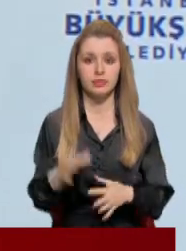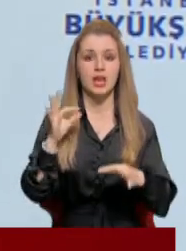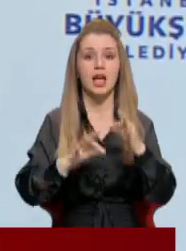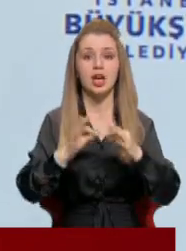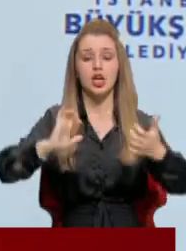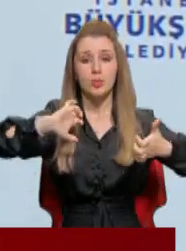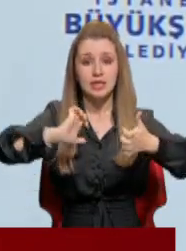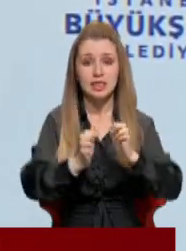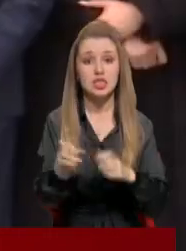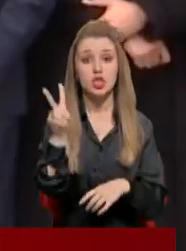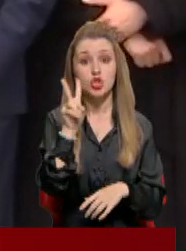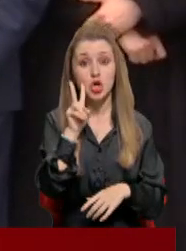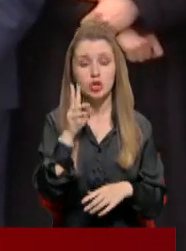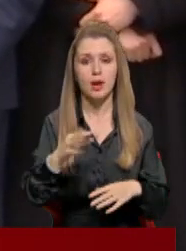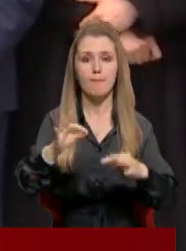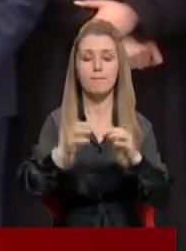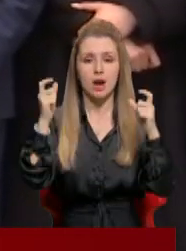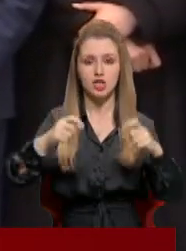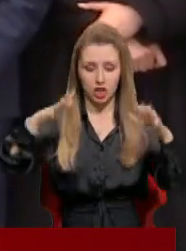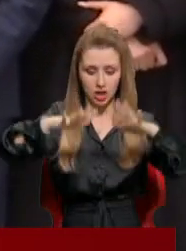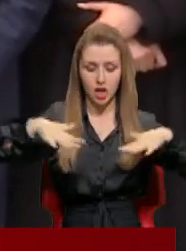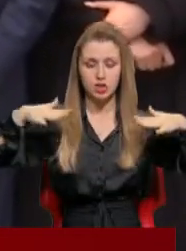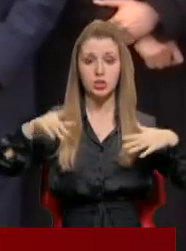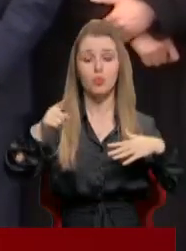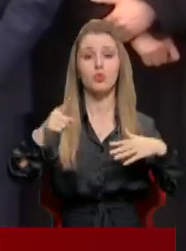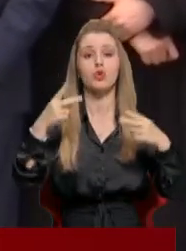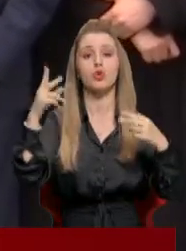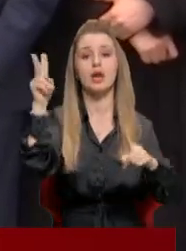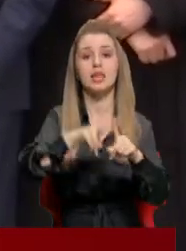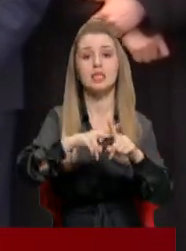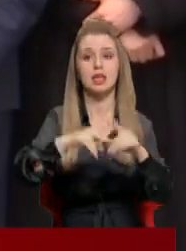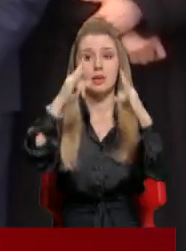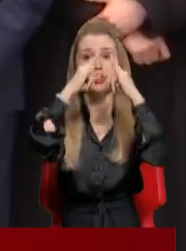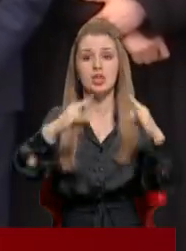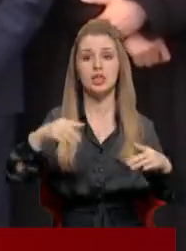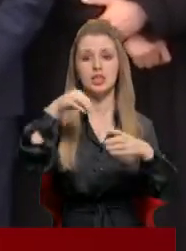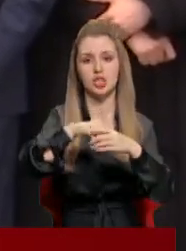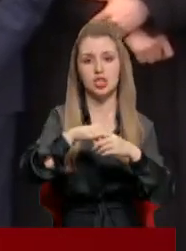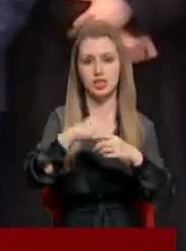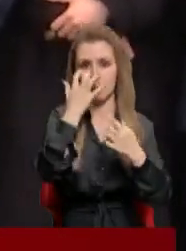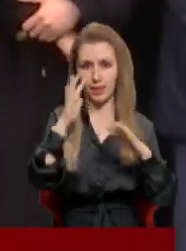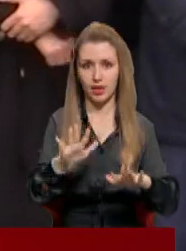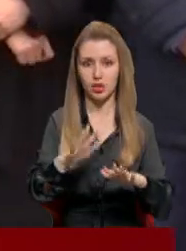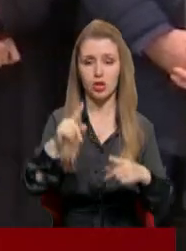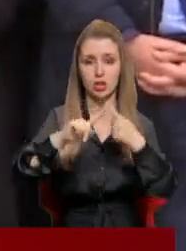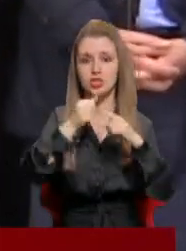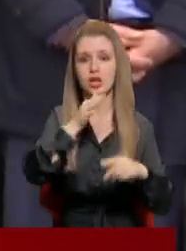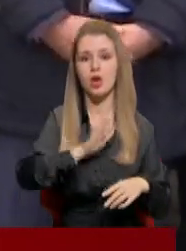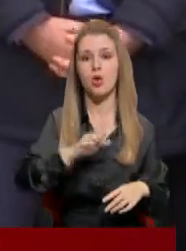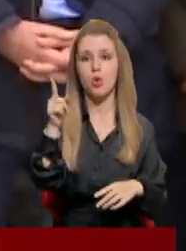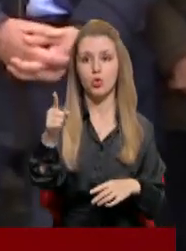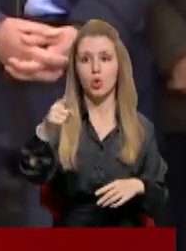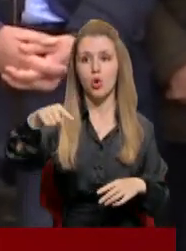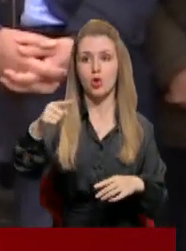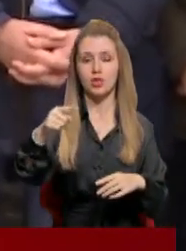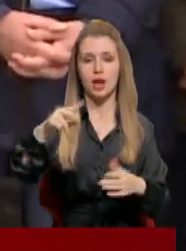Ekonomik krizin sonucu. Bağcılar'daki açılışa katılanlar bir çadırın altında ayakta bekliyor. Kemal Kılıçdaroğlu da